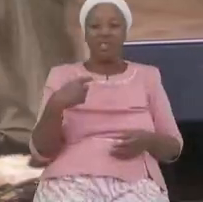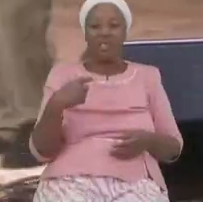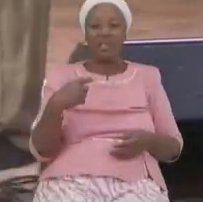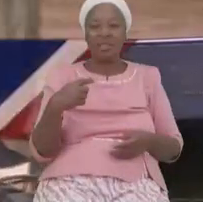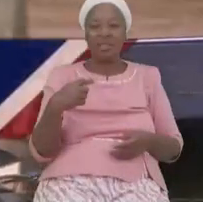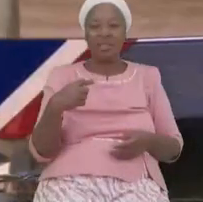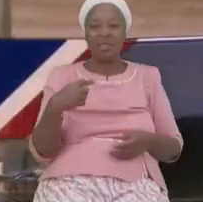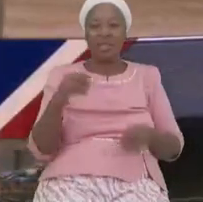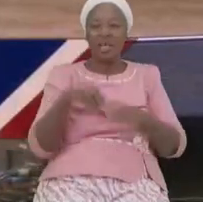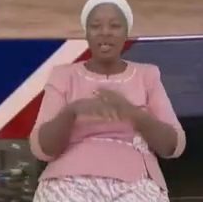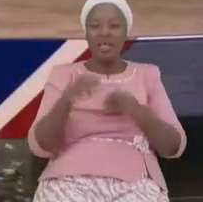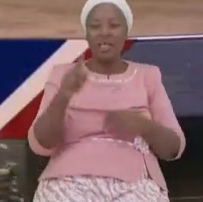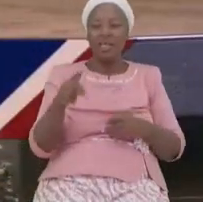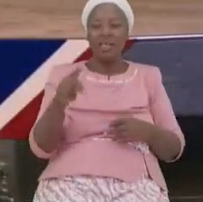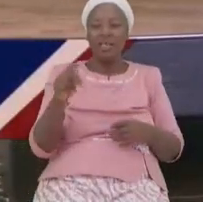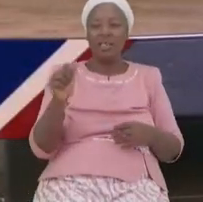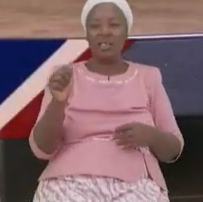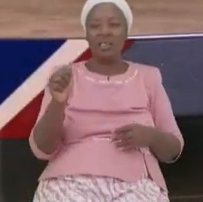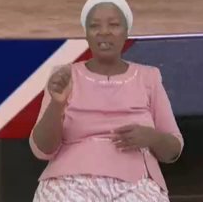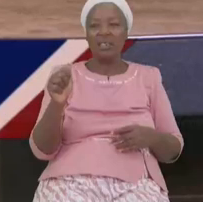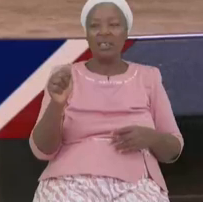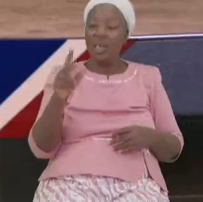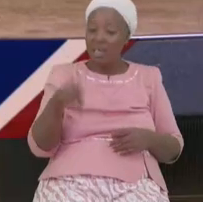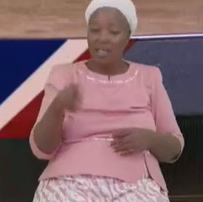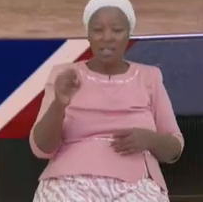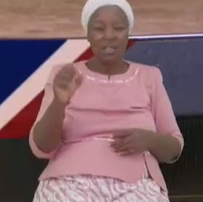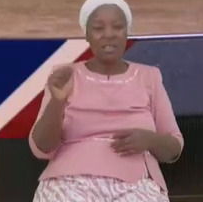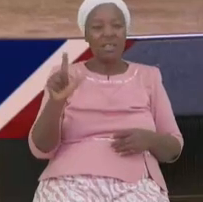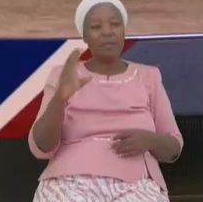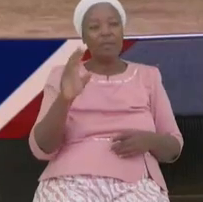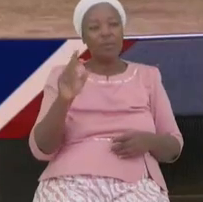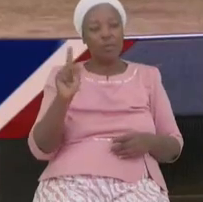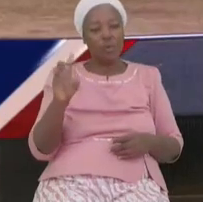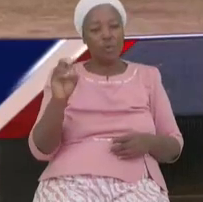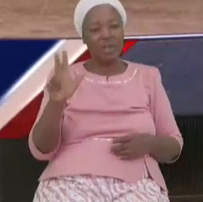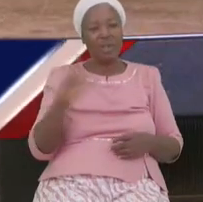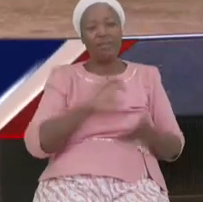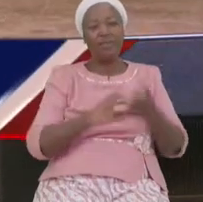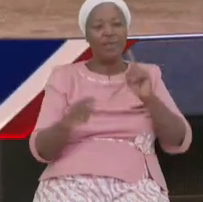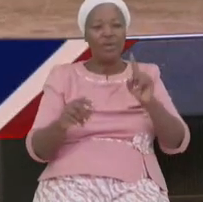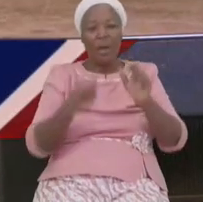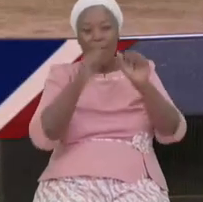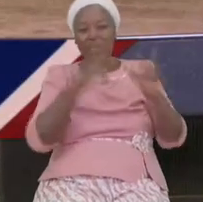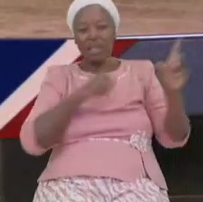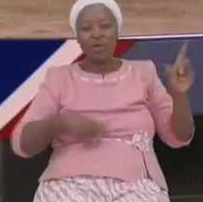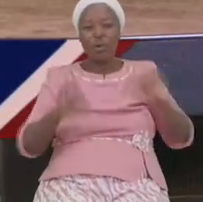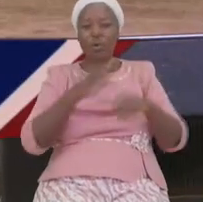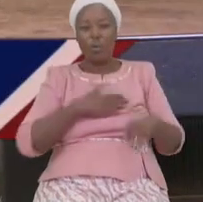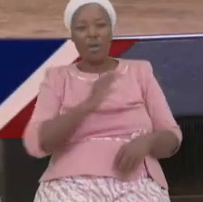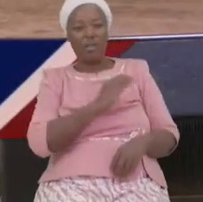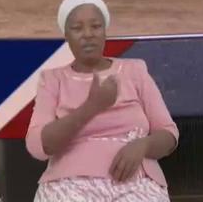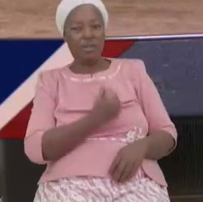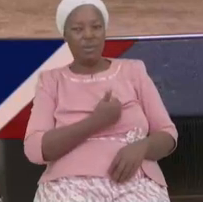Psaume 103, lisons à partir du verset 1. Mon âme bénit l'Éternel. L'âme qui